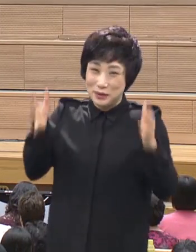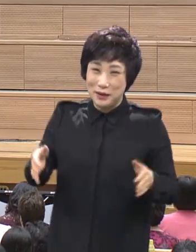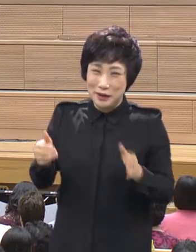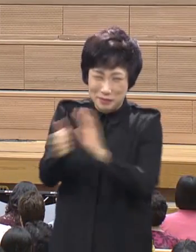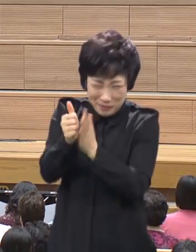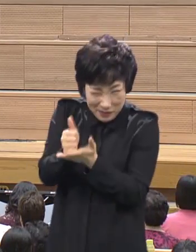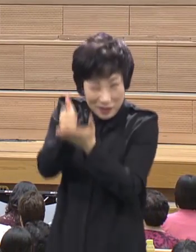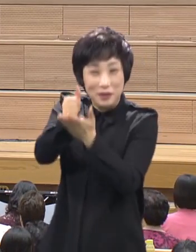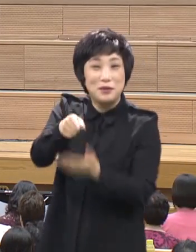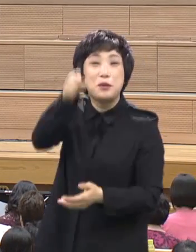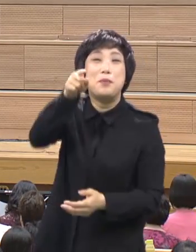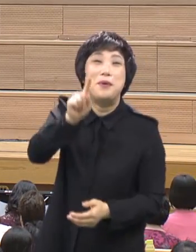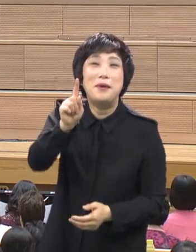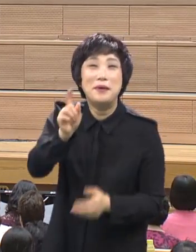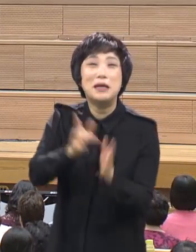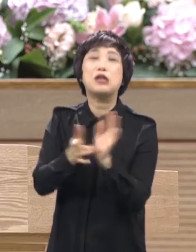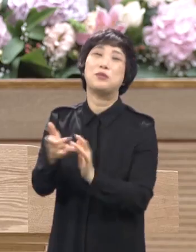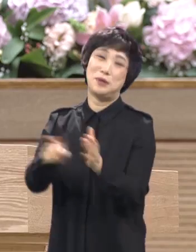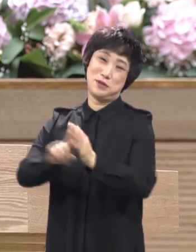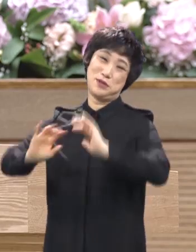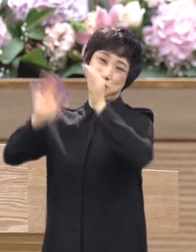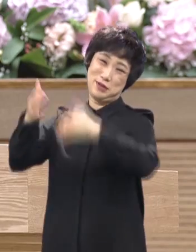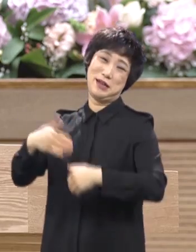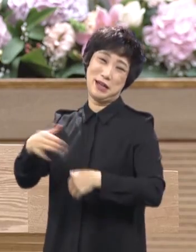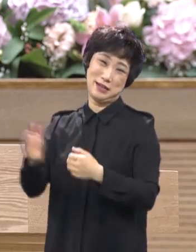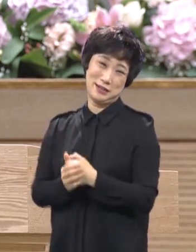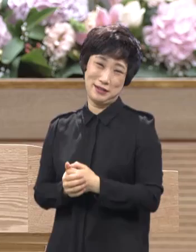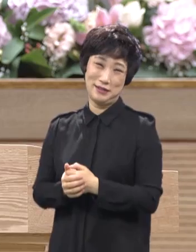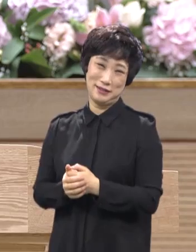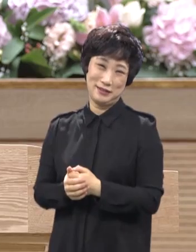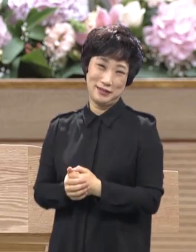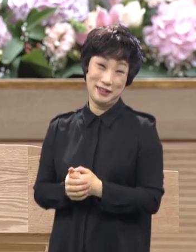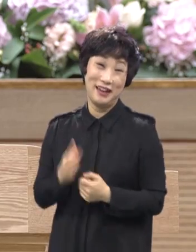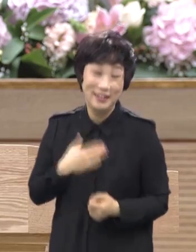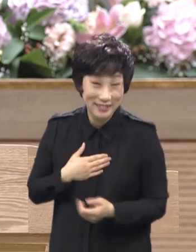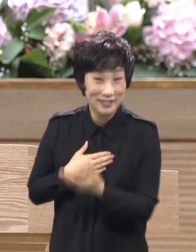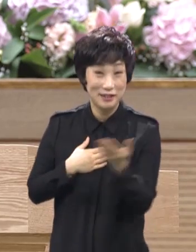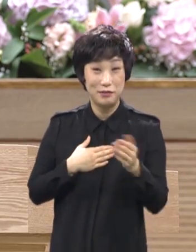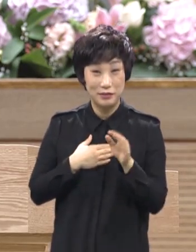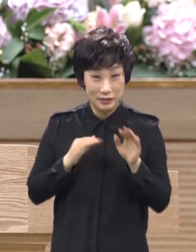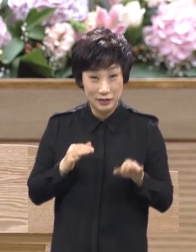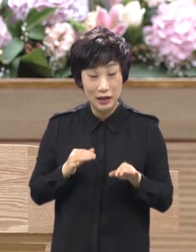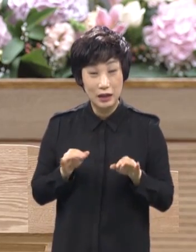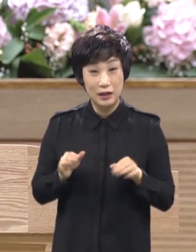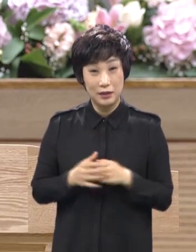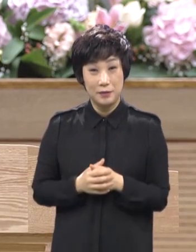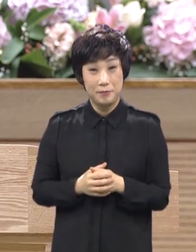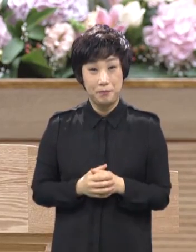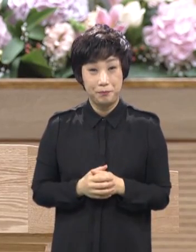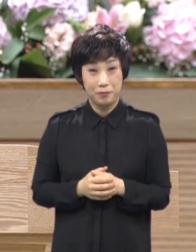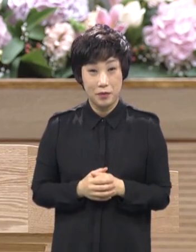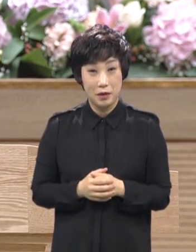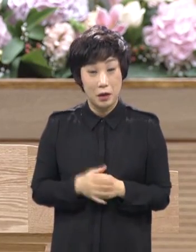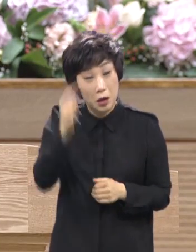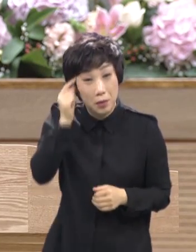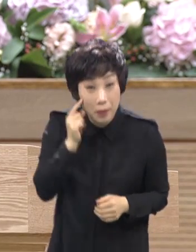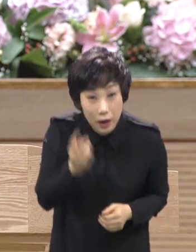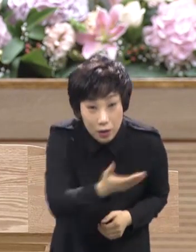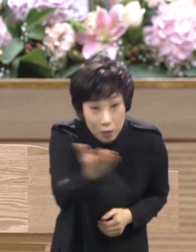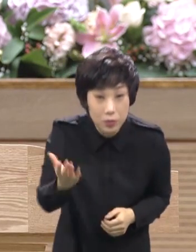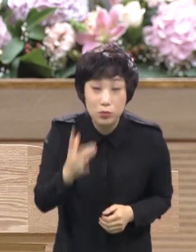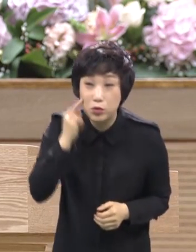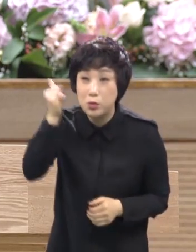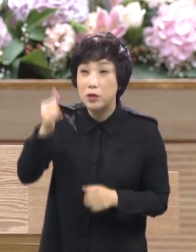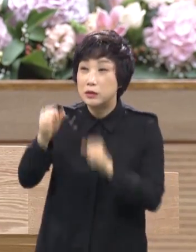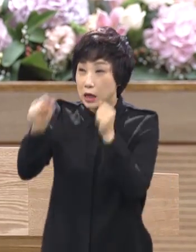예수 믿고 천국 가는 거. 그렇다. 그렇다 이 말이오. 근데 우리는 보세요.